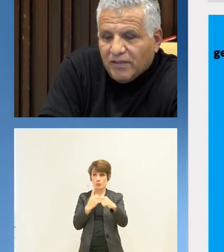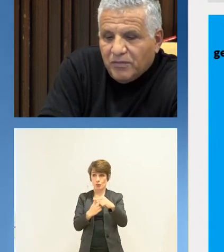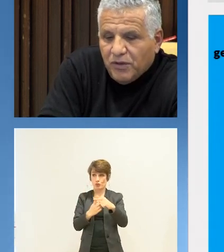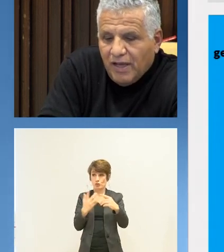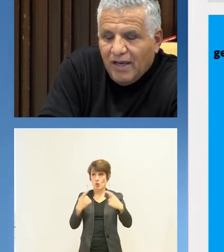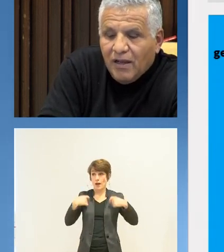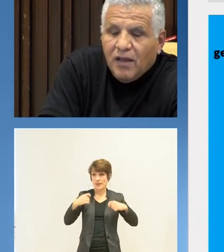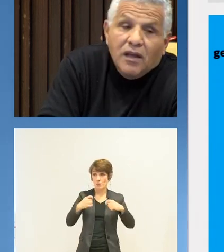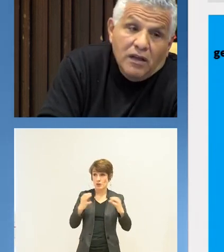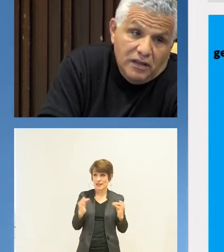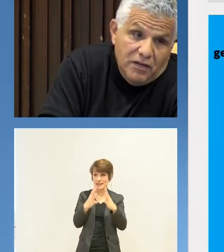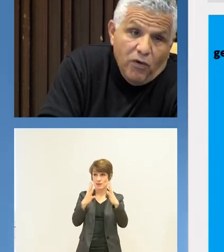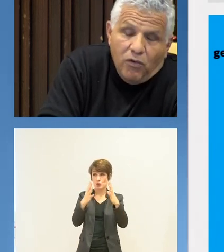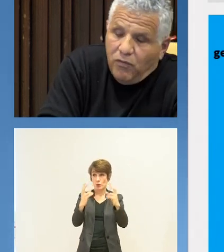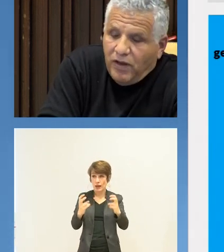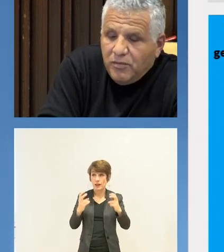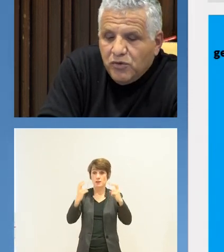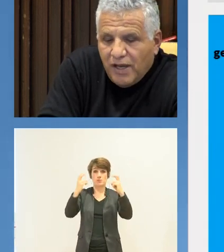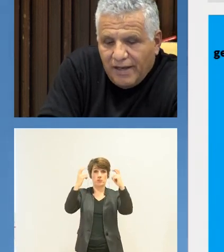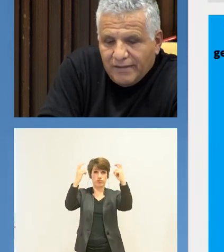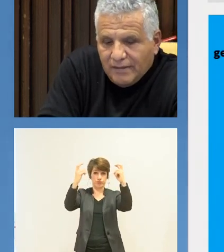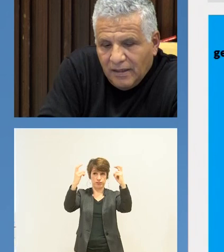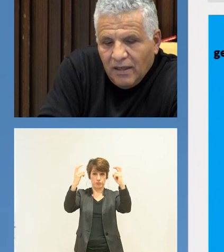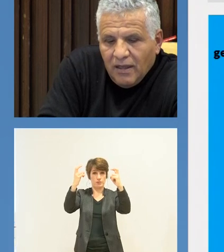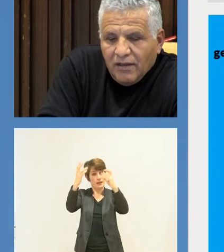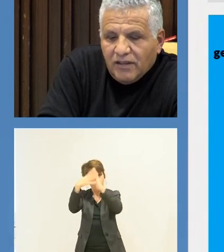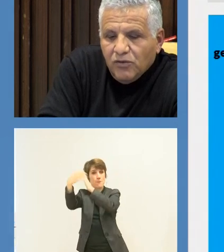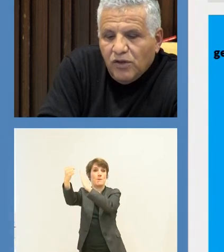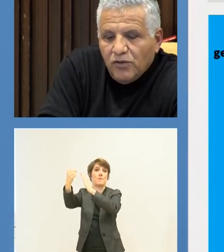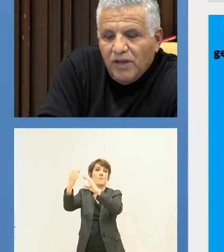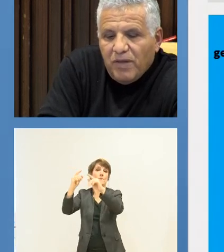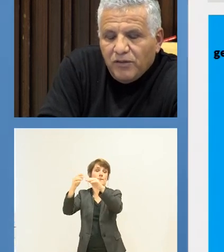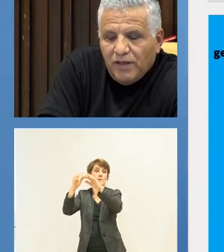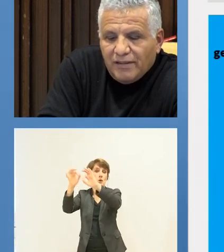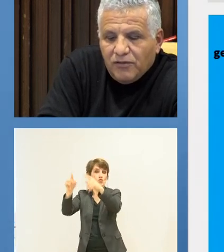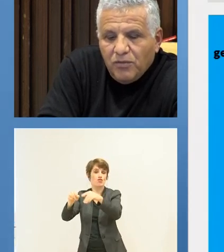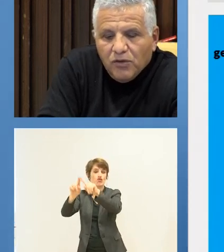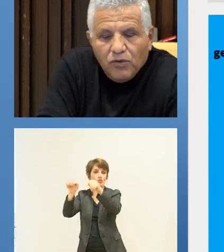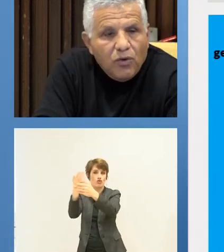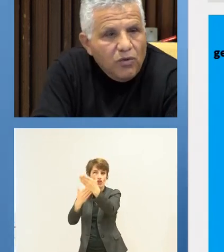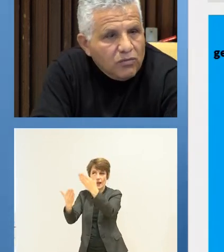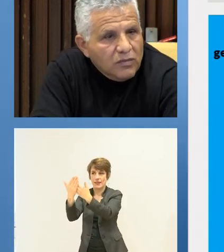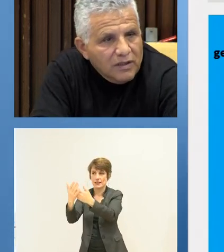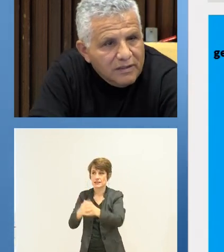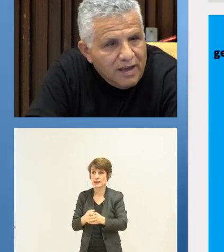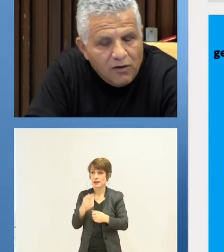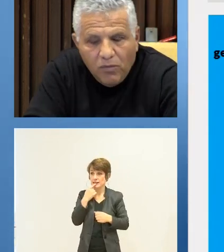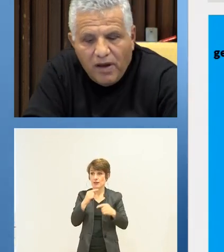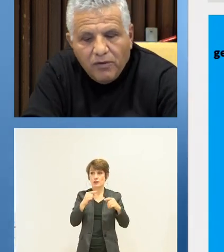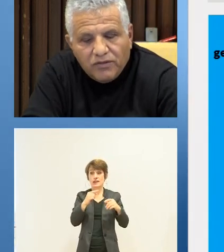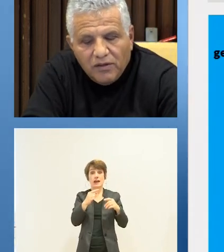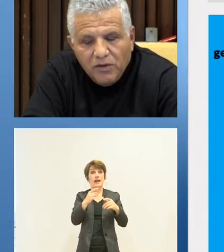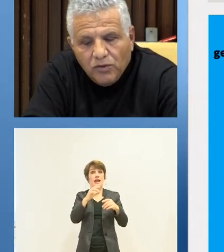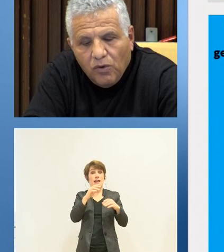exceptionnelles qui vont vers les budgets annexes ce qui nous donne une épargne au net à 2 millions d'euros qui sera à